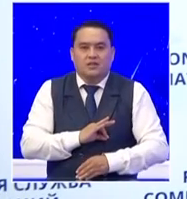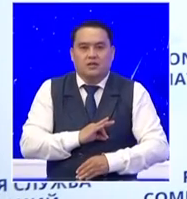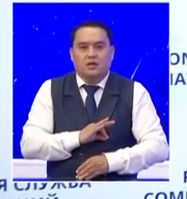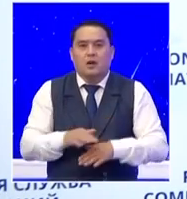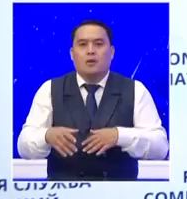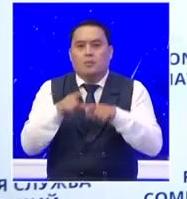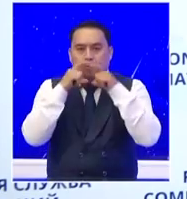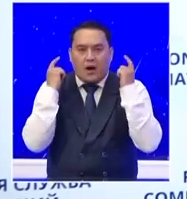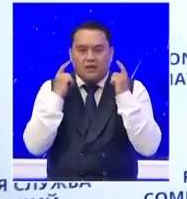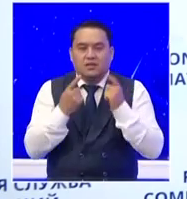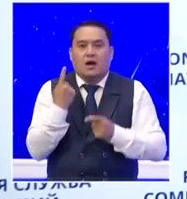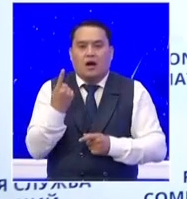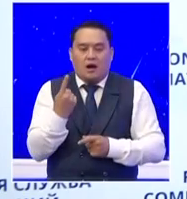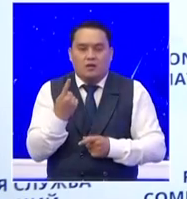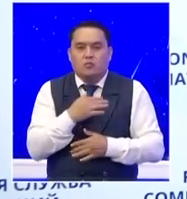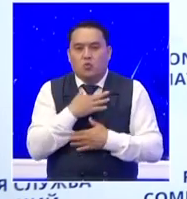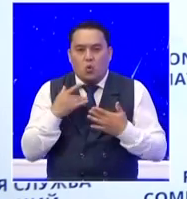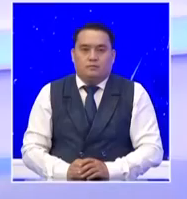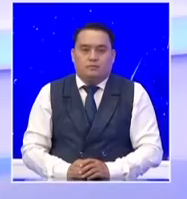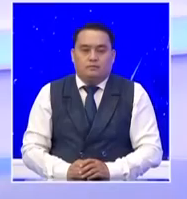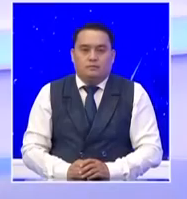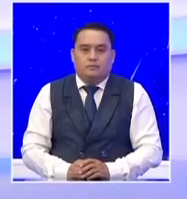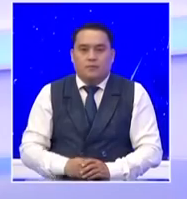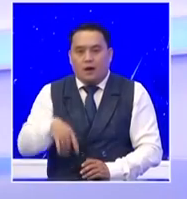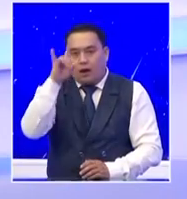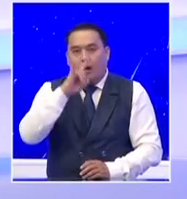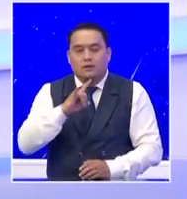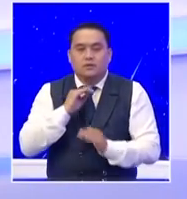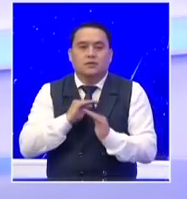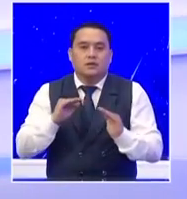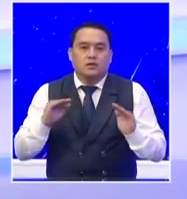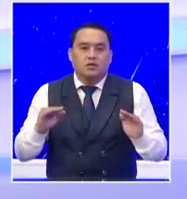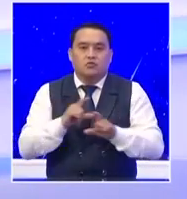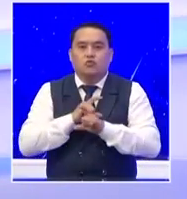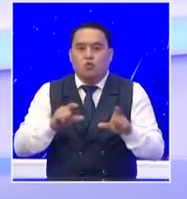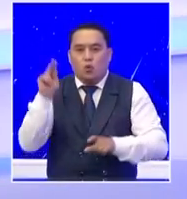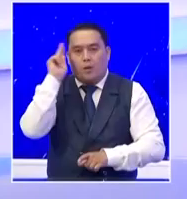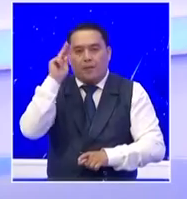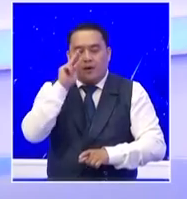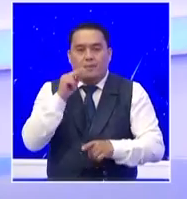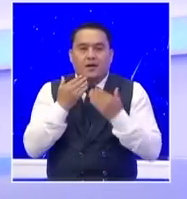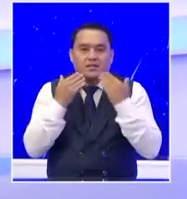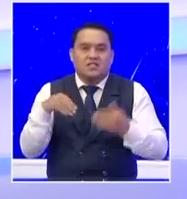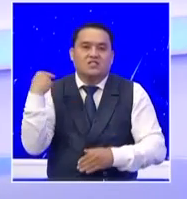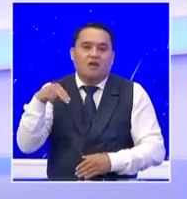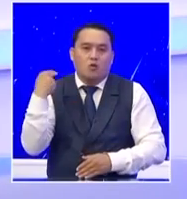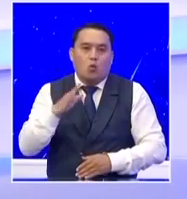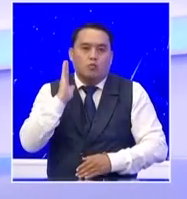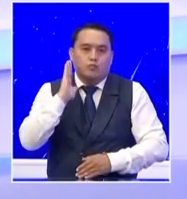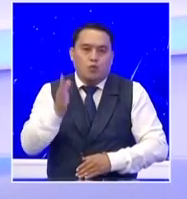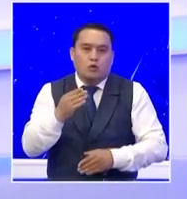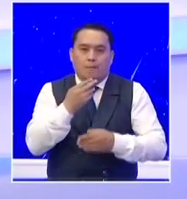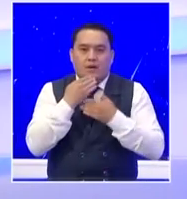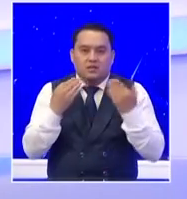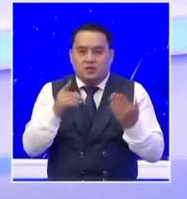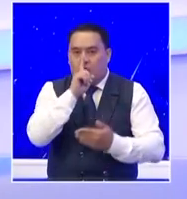использовать маски, как одноразовые, так и многоразовые. Казахстанские школьники попрощаются со школой в онлайн-формате. Традиционного последнего